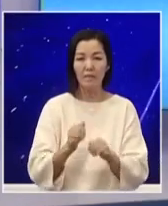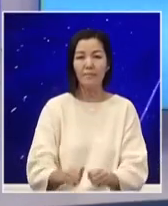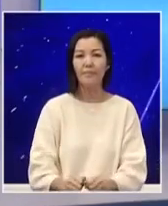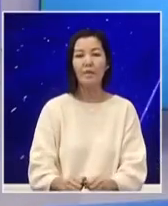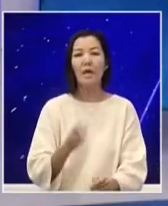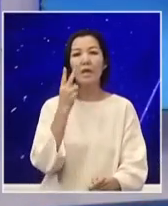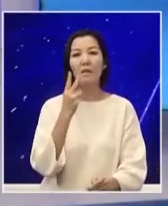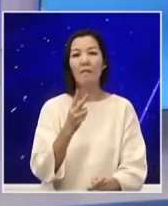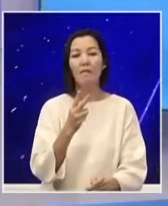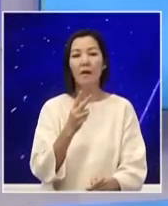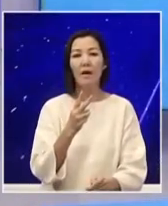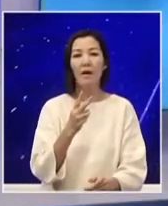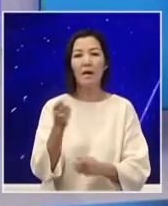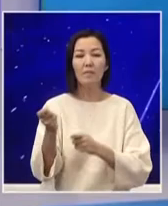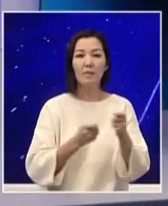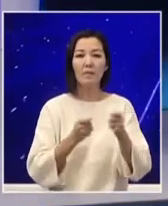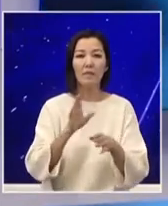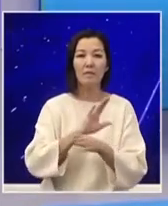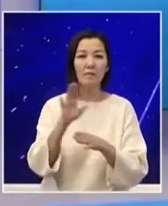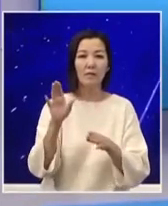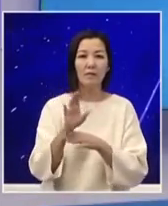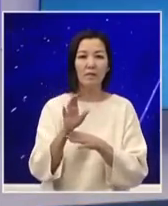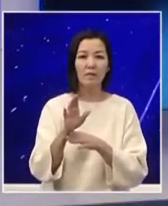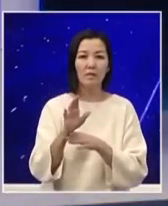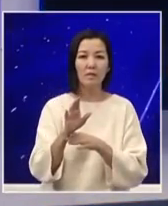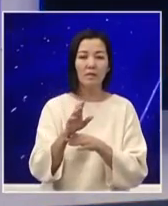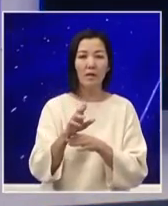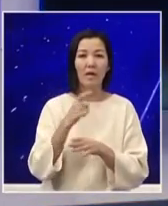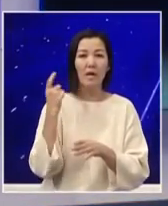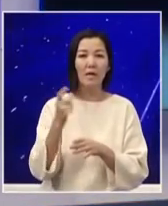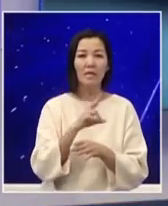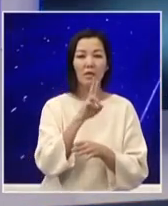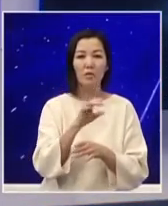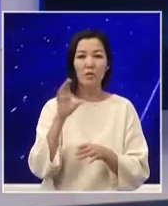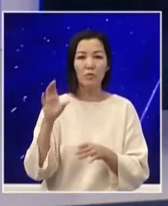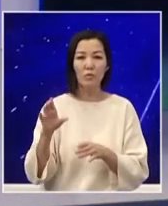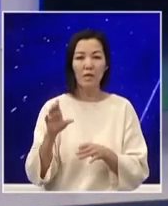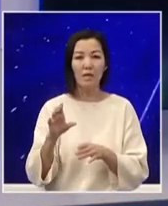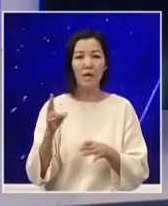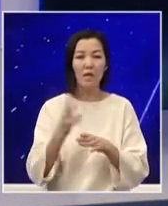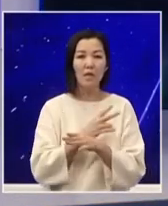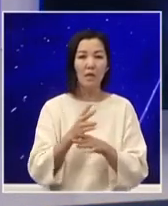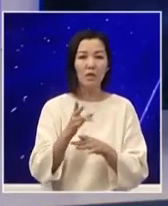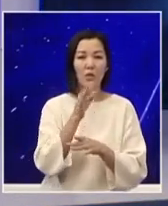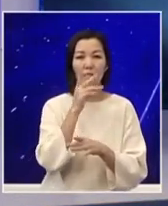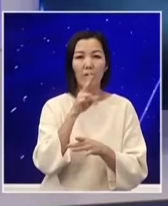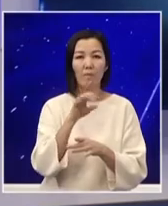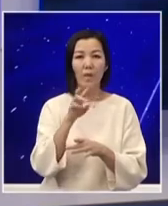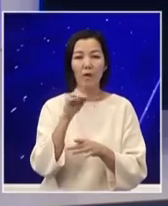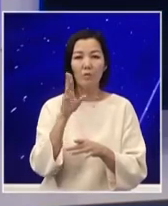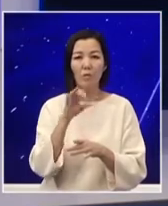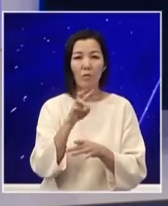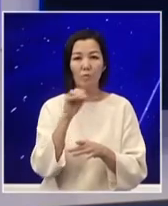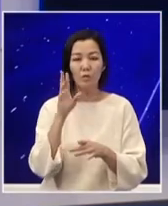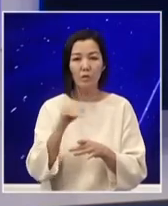2 административных производства возбуждены в отношении владельца бара в Нур-Султане. В ночное время лаунж-бар «Opus